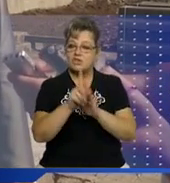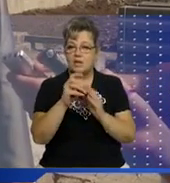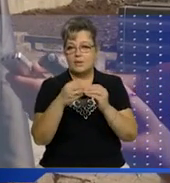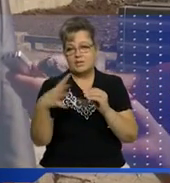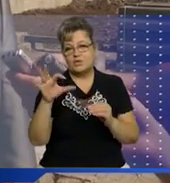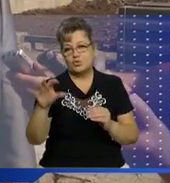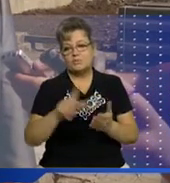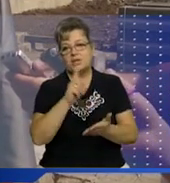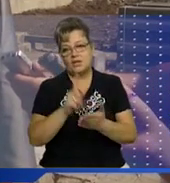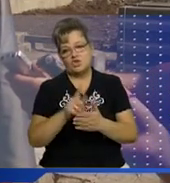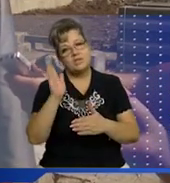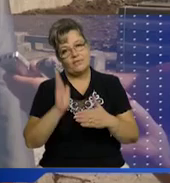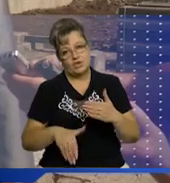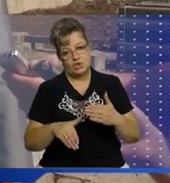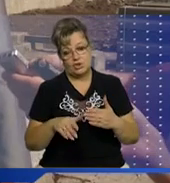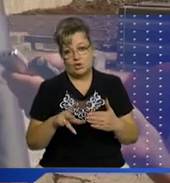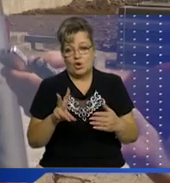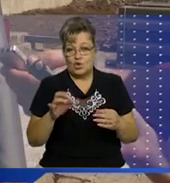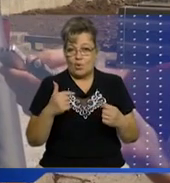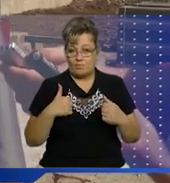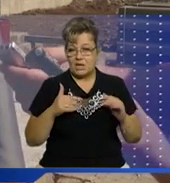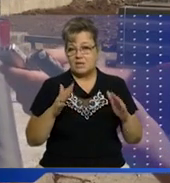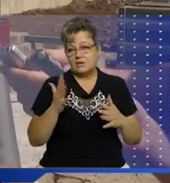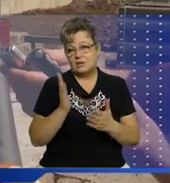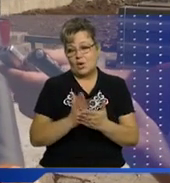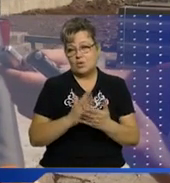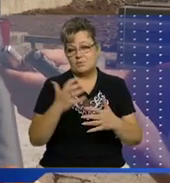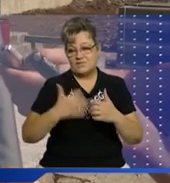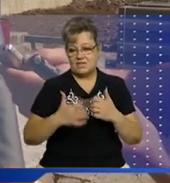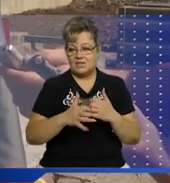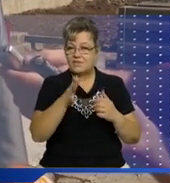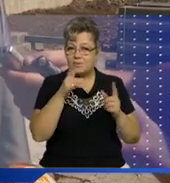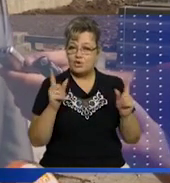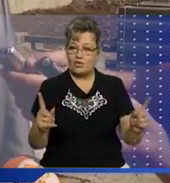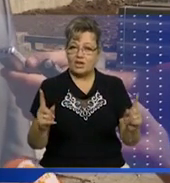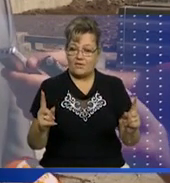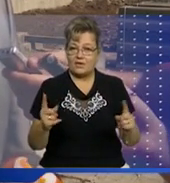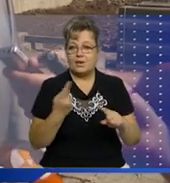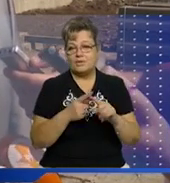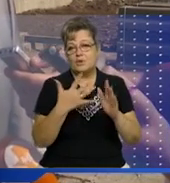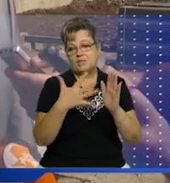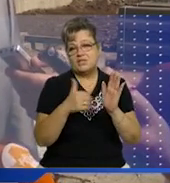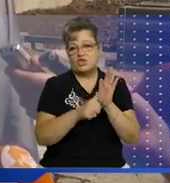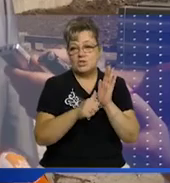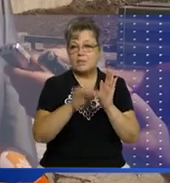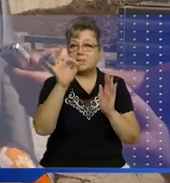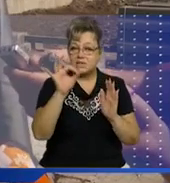вами начинаем и 15 октября мы должны завершить. То есть находимся мы где-то в середине этого временного графика,